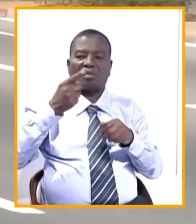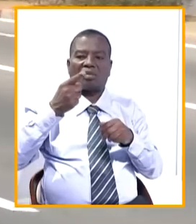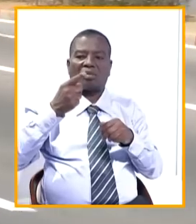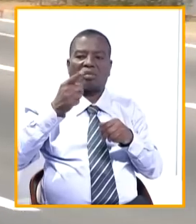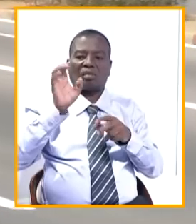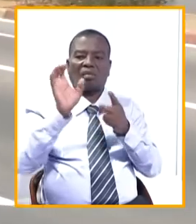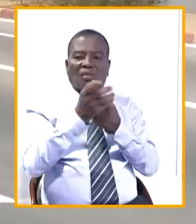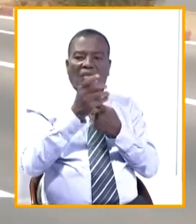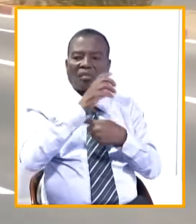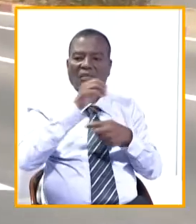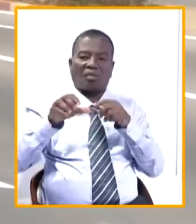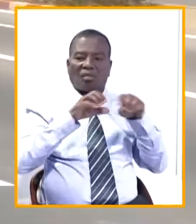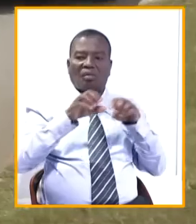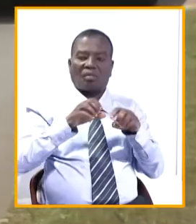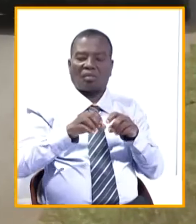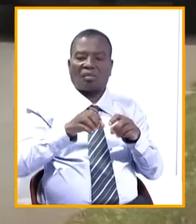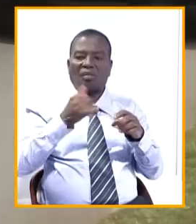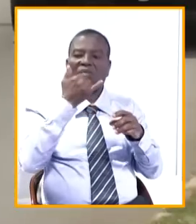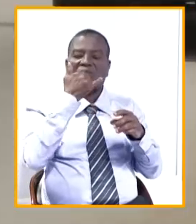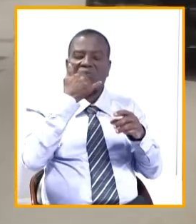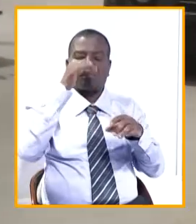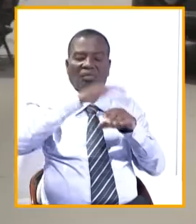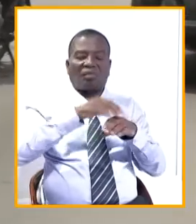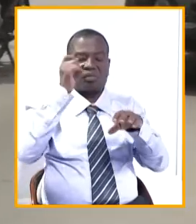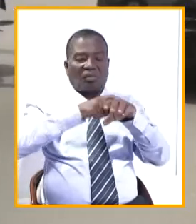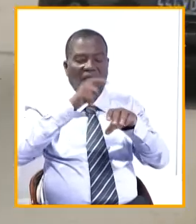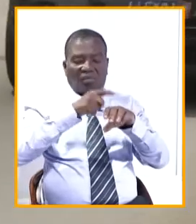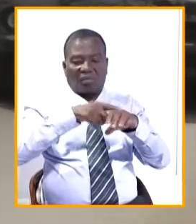d'infraction sur une période définie par le décret numéro